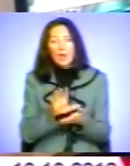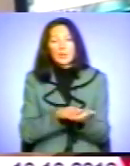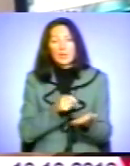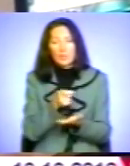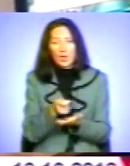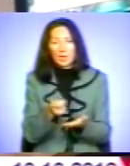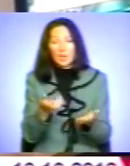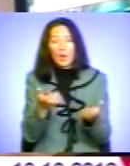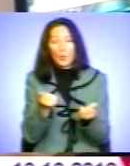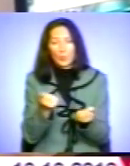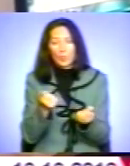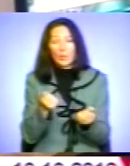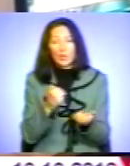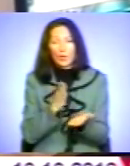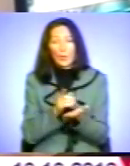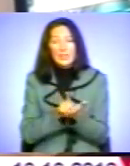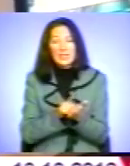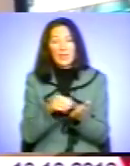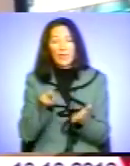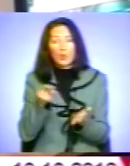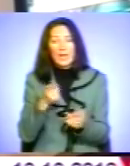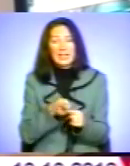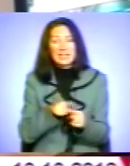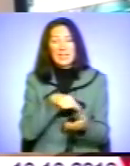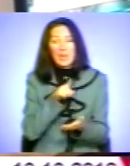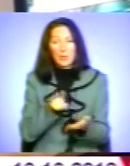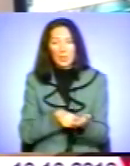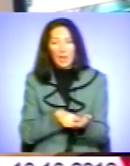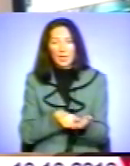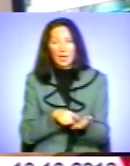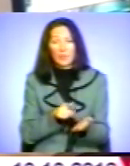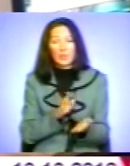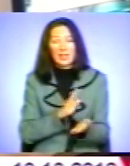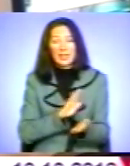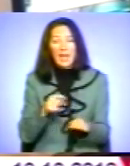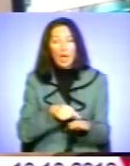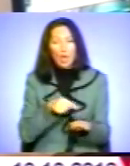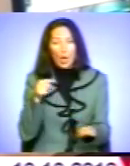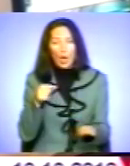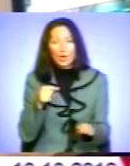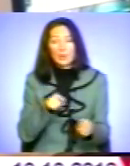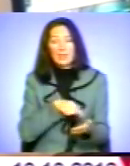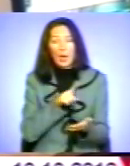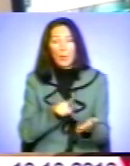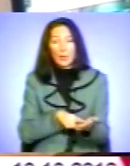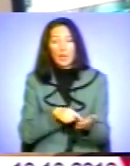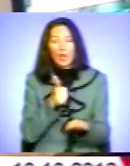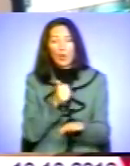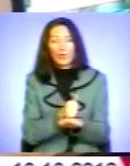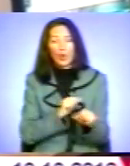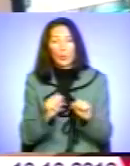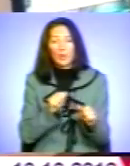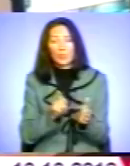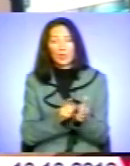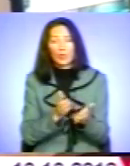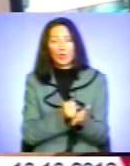Пенсійний фонд, але дані питання, які були порушені, не торкаються питання іменно головного управління, тоді